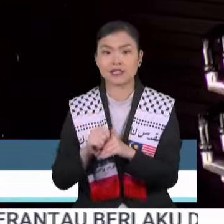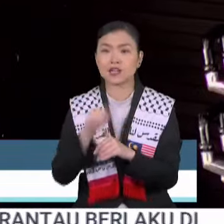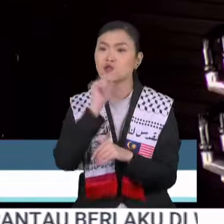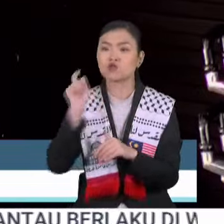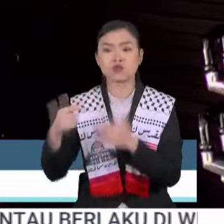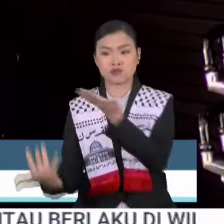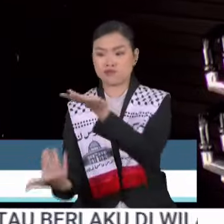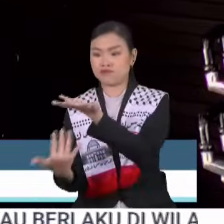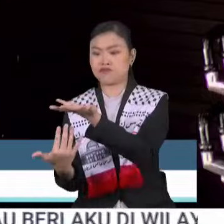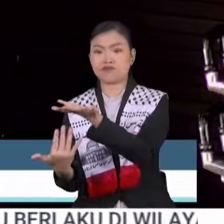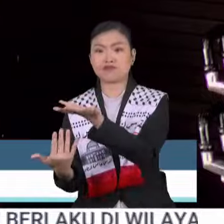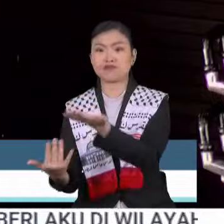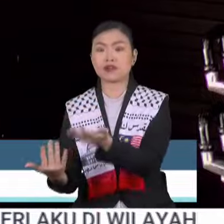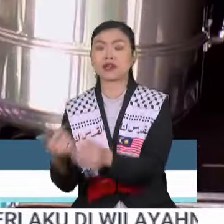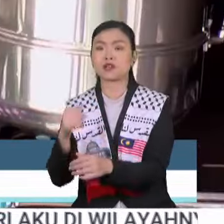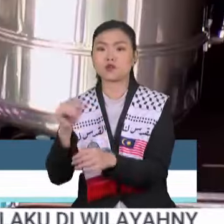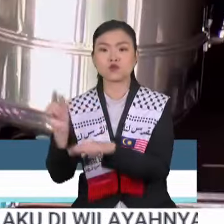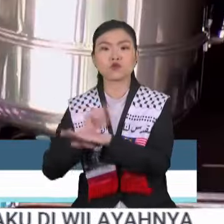tak?